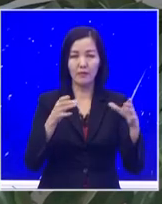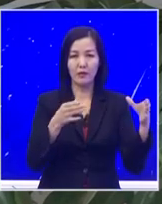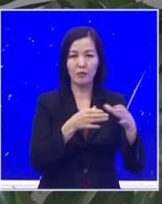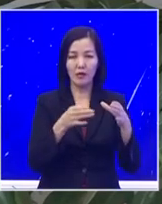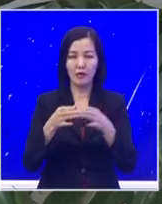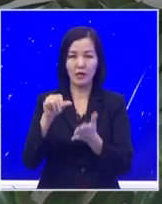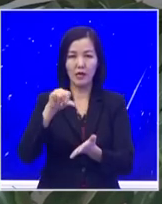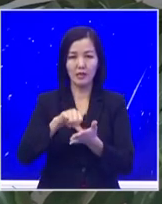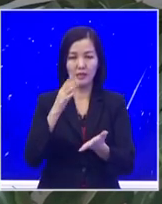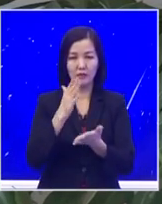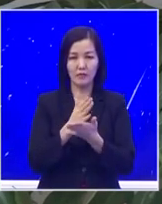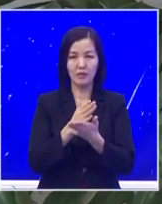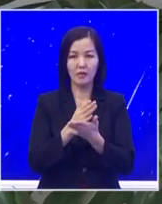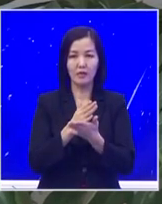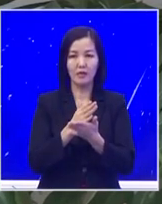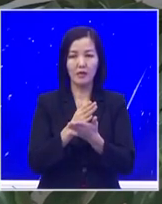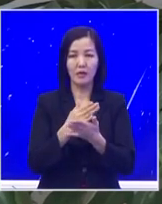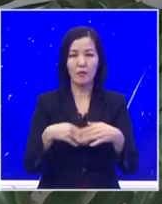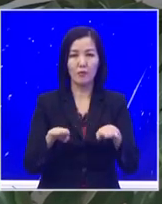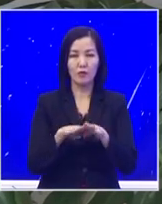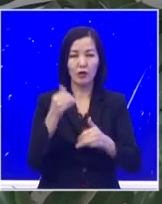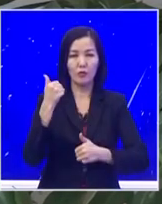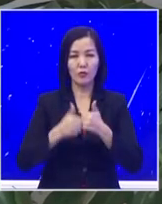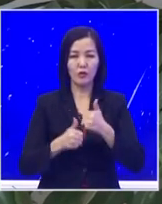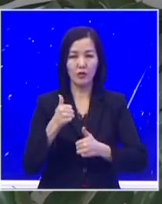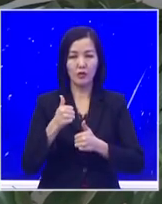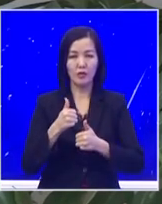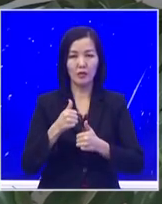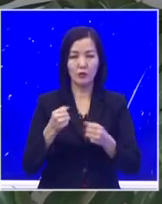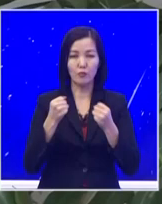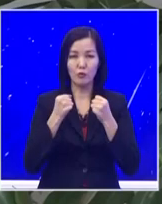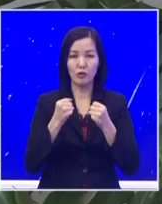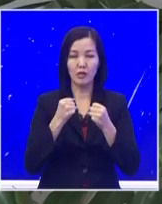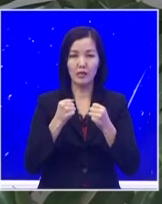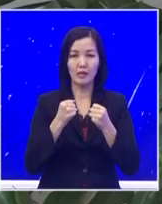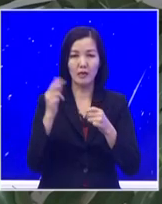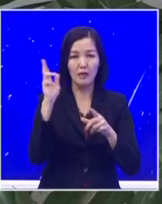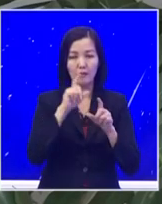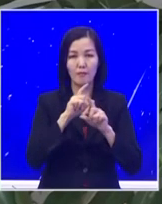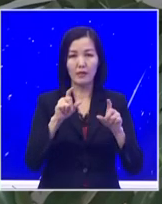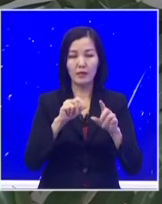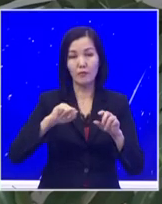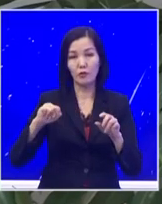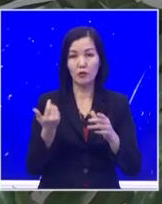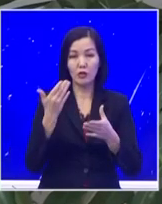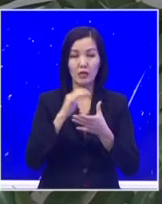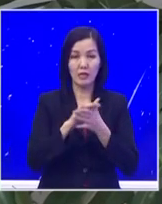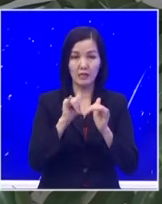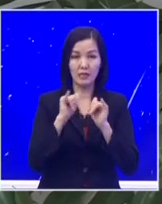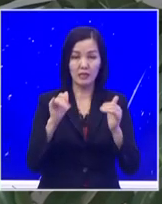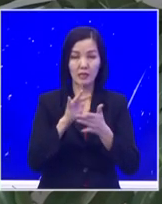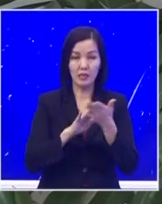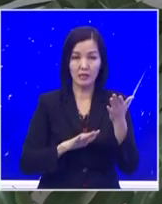турнирлардан қалмауға тырысады. Себебі бұндай турнирлар біріншіден спортшылар арасында, мектеп мұғалімдері арасында достықты, таныстықты